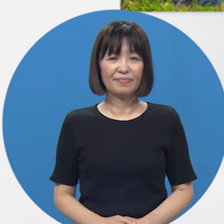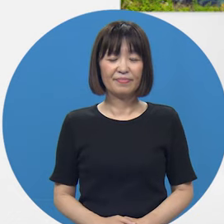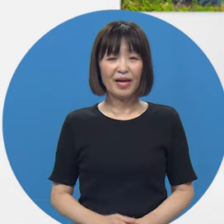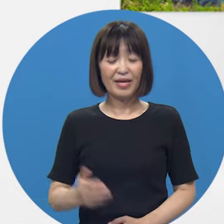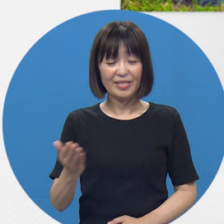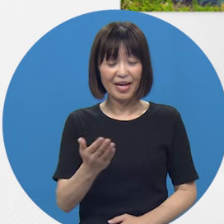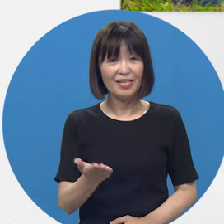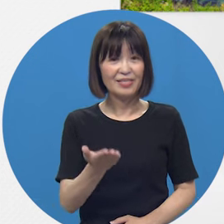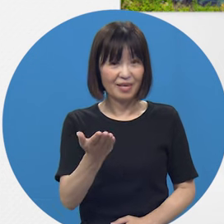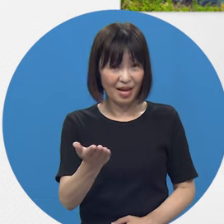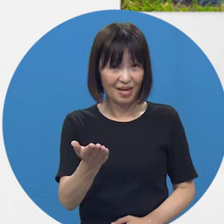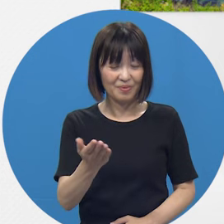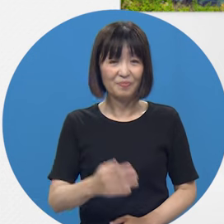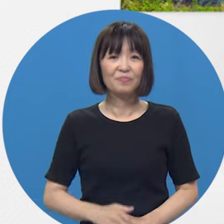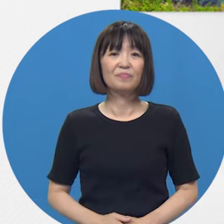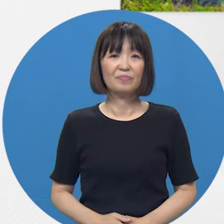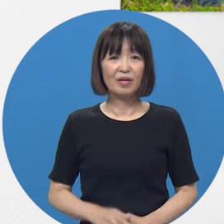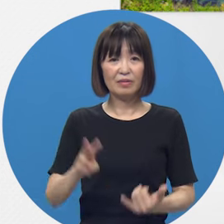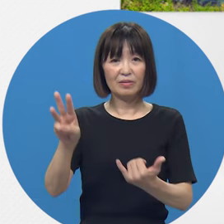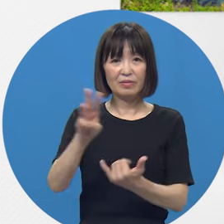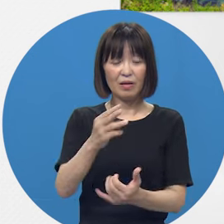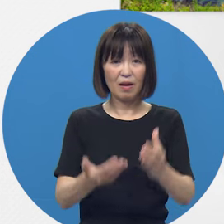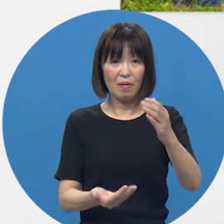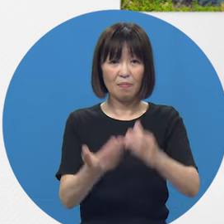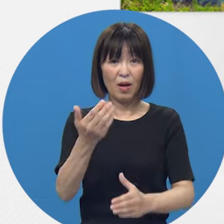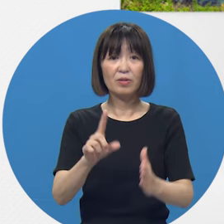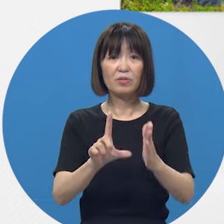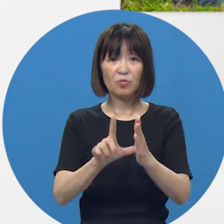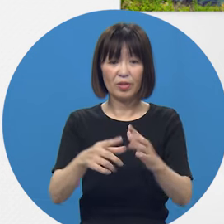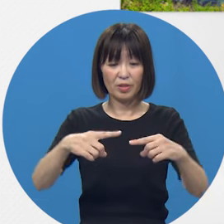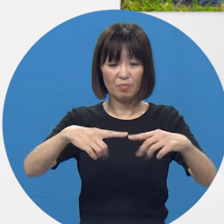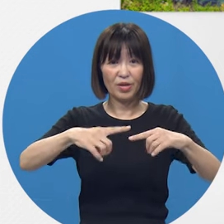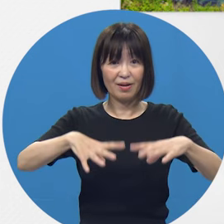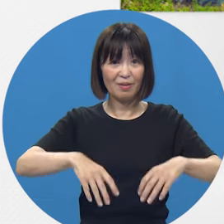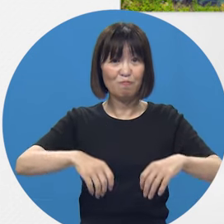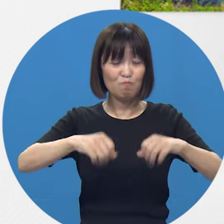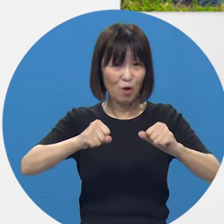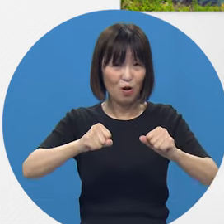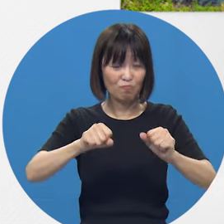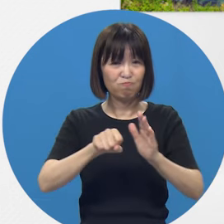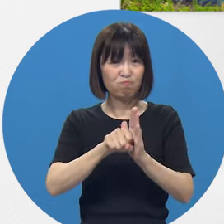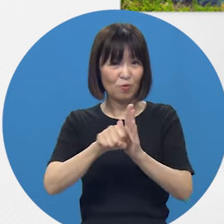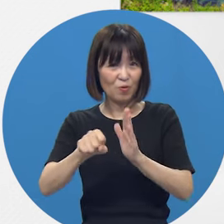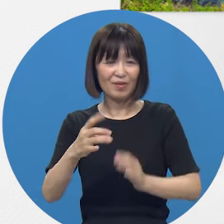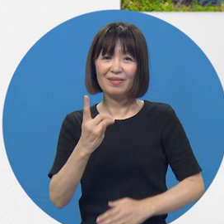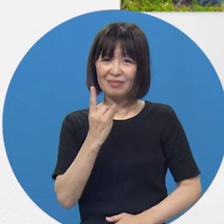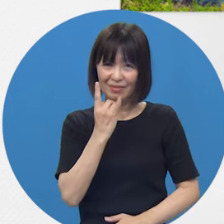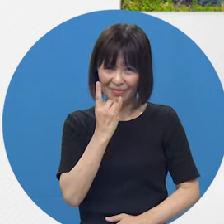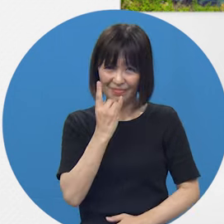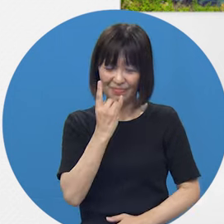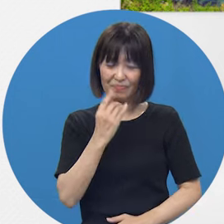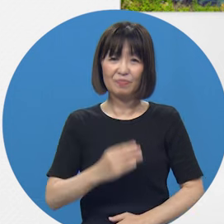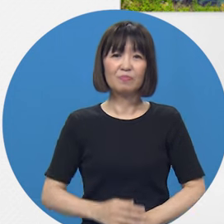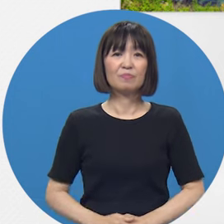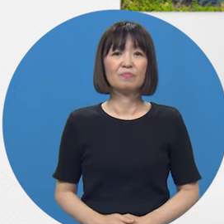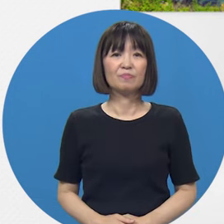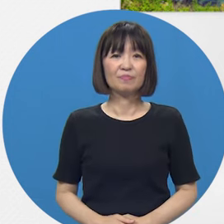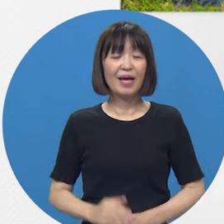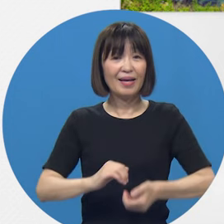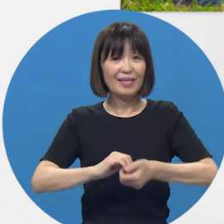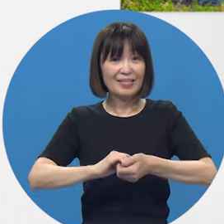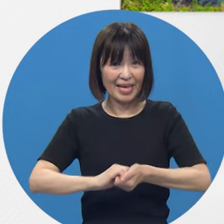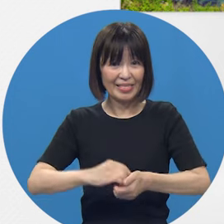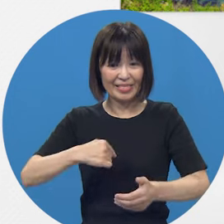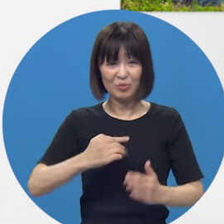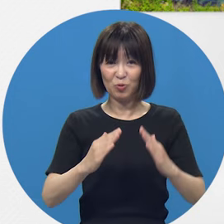いかがでしたか？災害時での有効性が期待され、注目が集まる関心ブレーカー、ぜひ自